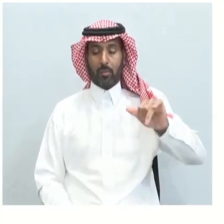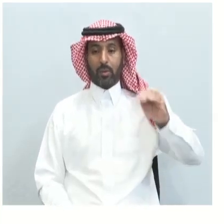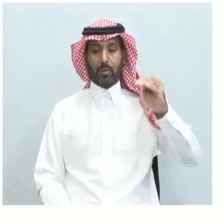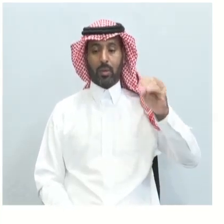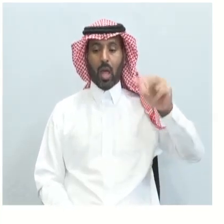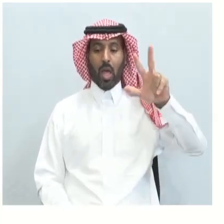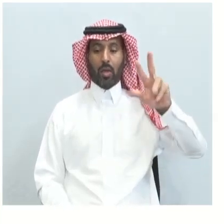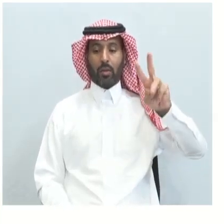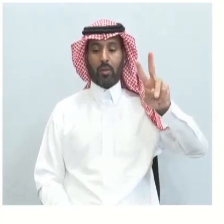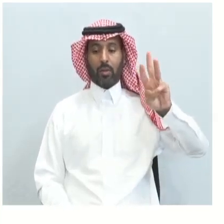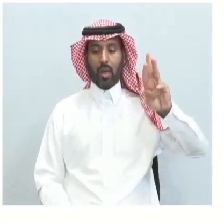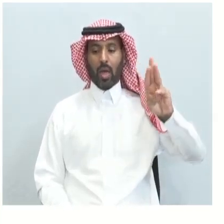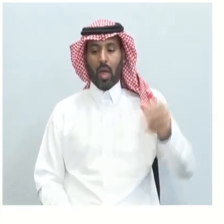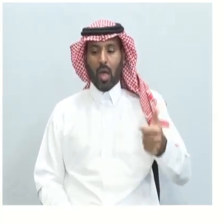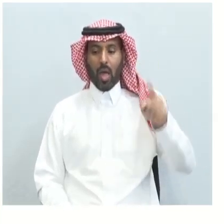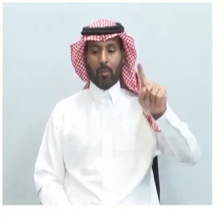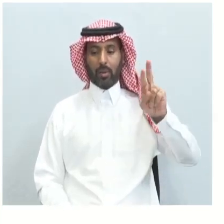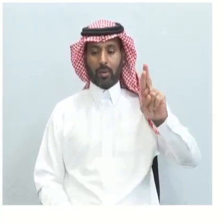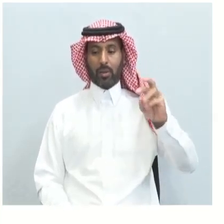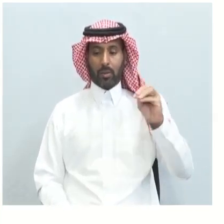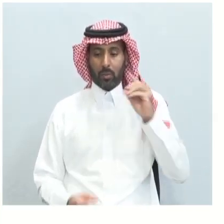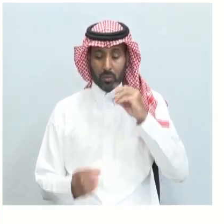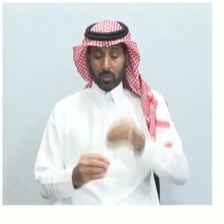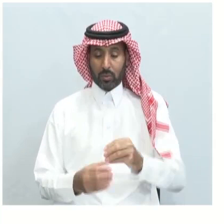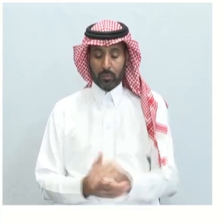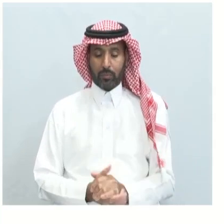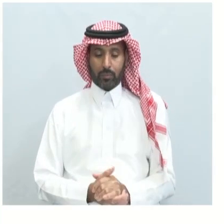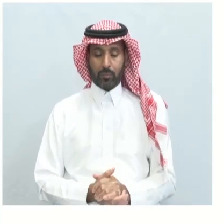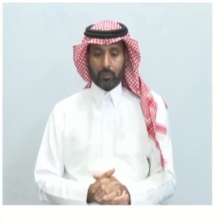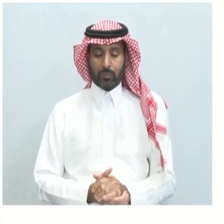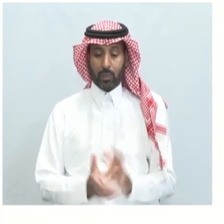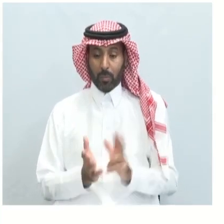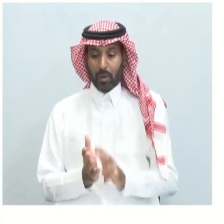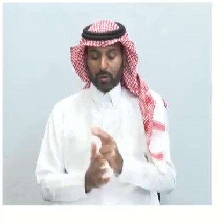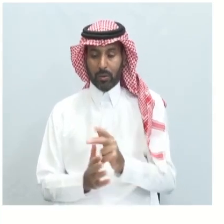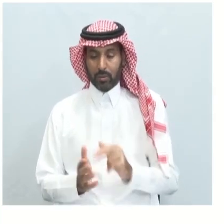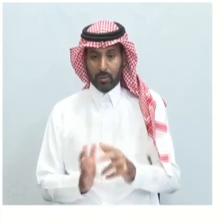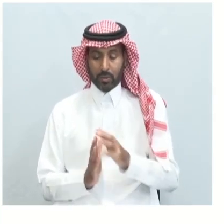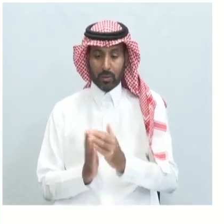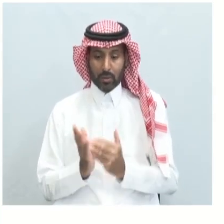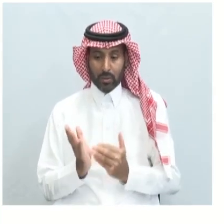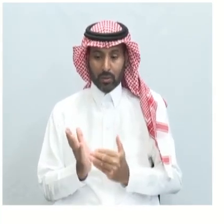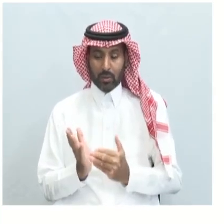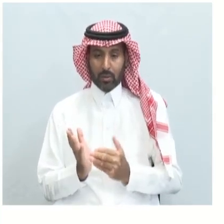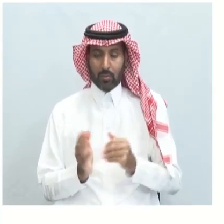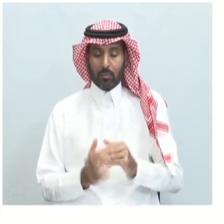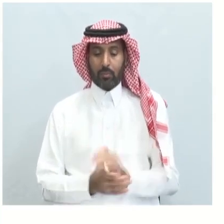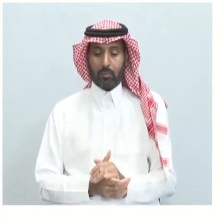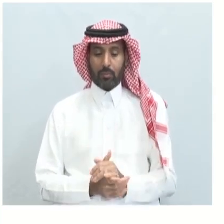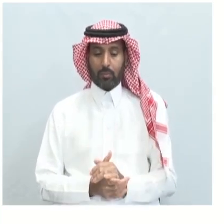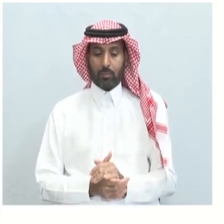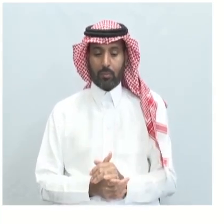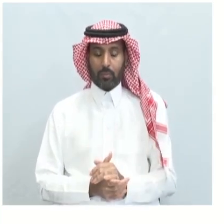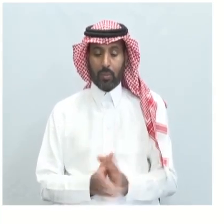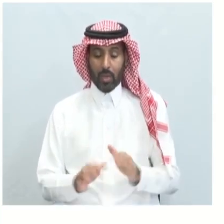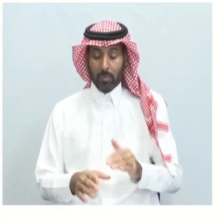المصغر والمتضمن في هذه الاجهزه غالبا ما تحتوي اجهزه انترنت الاشياء على برامج